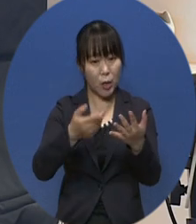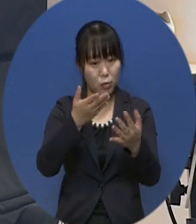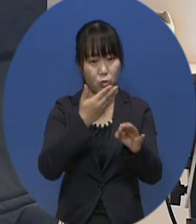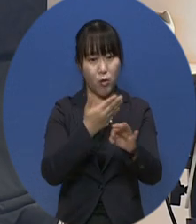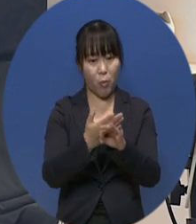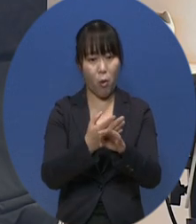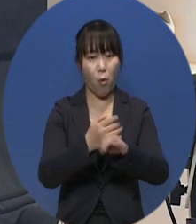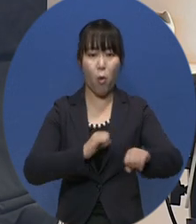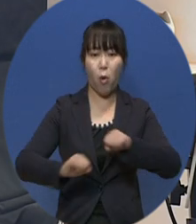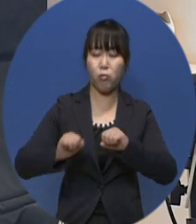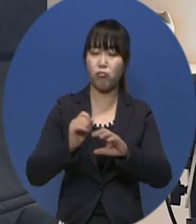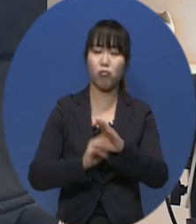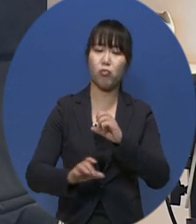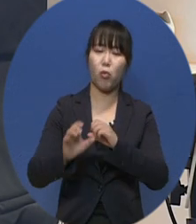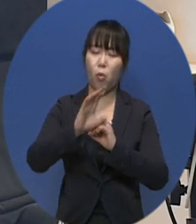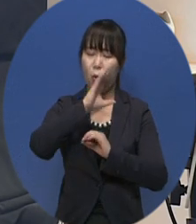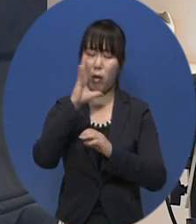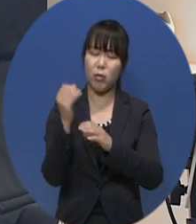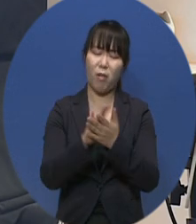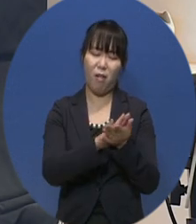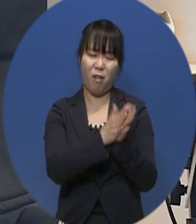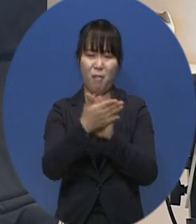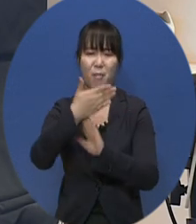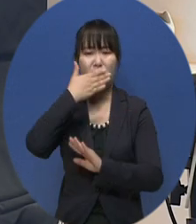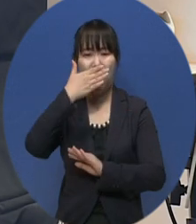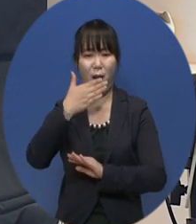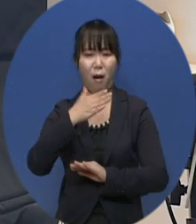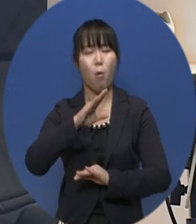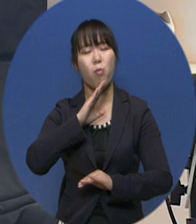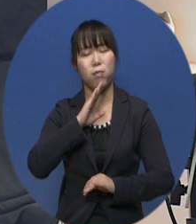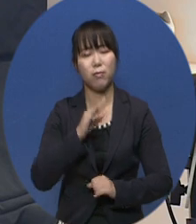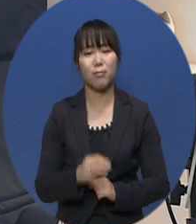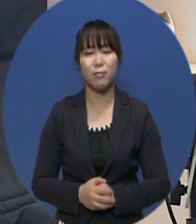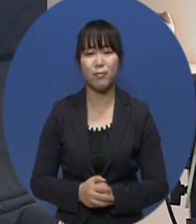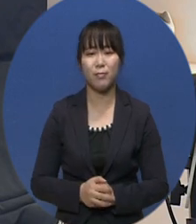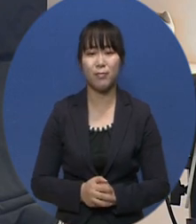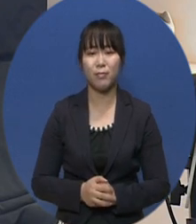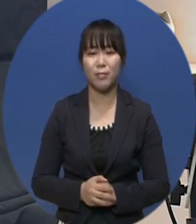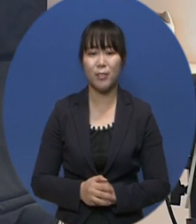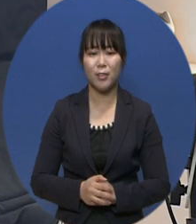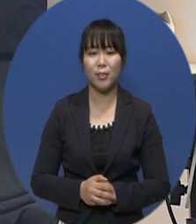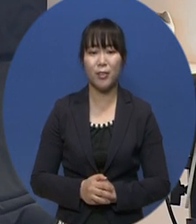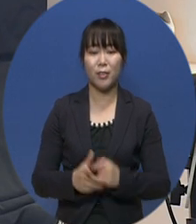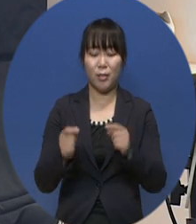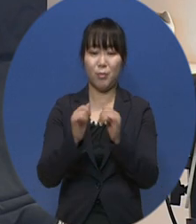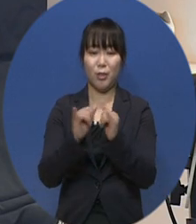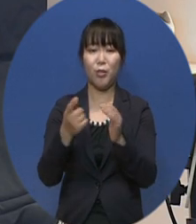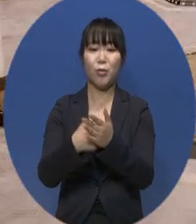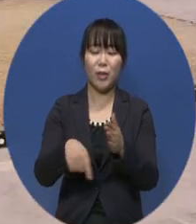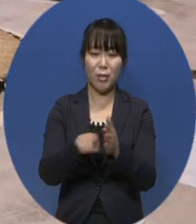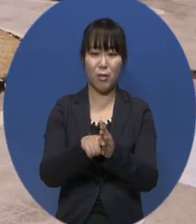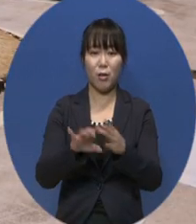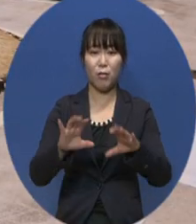네. 그분들의 활동성은 뭐 확 바뀌는 거죠. 뭐 엄청나게 바뀌게 됩니다. 그래서 네. 그런 분들을